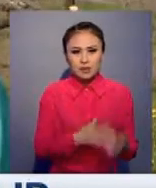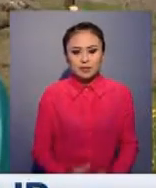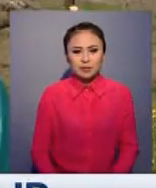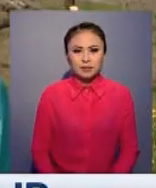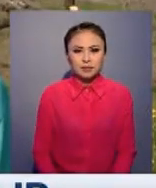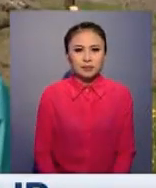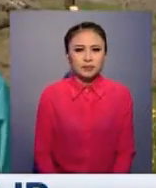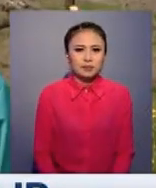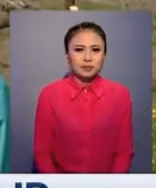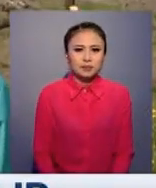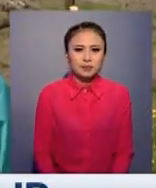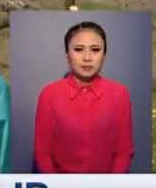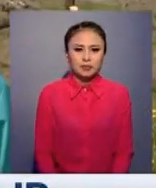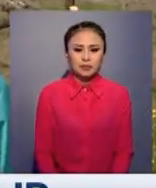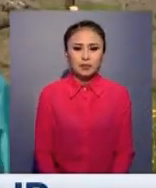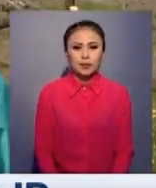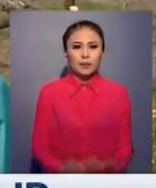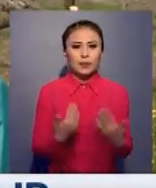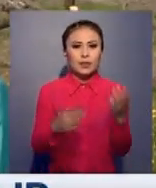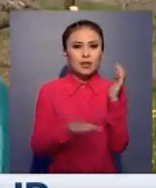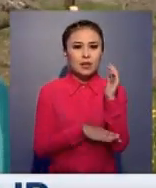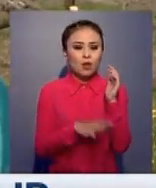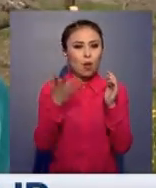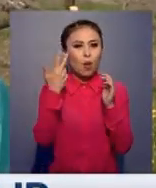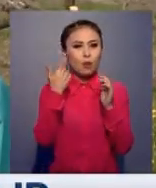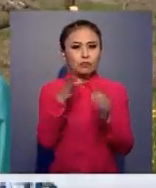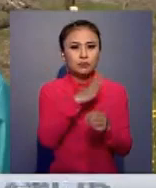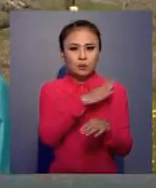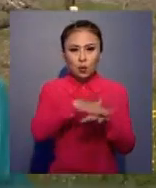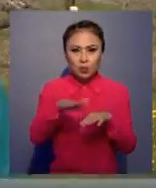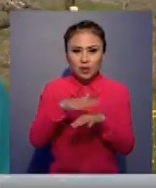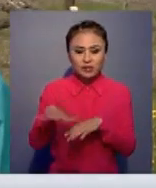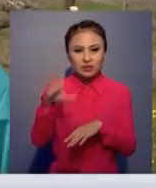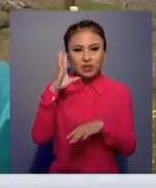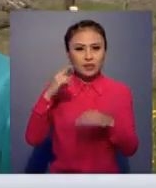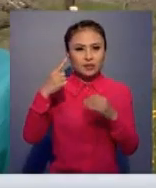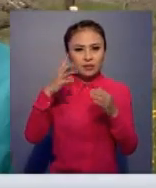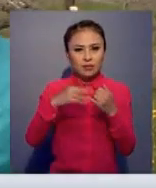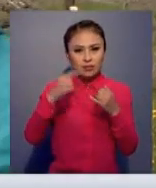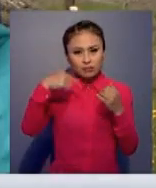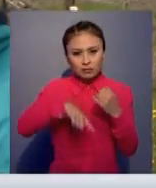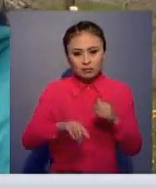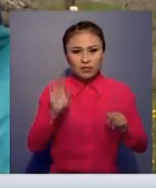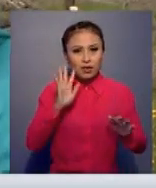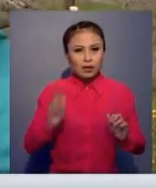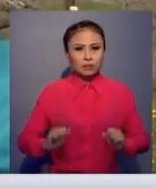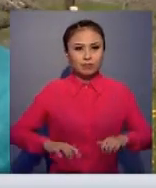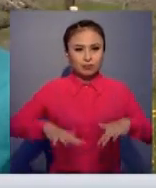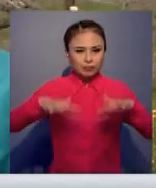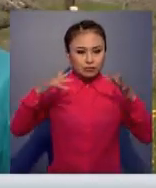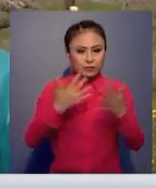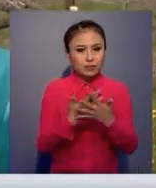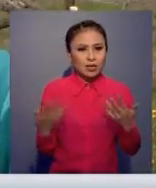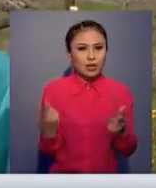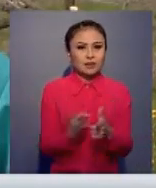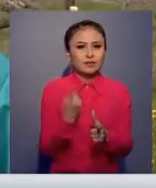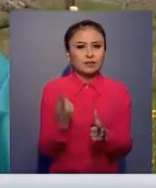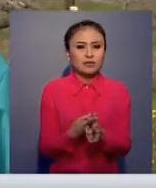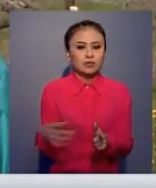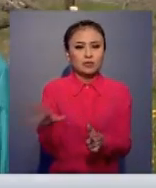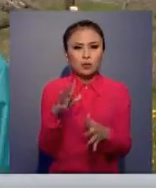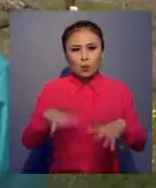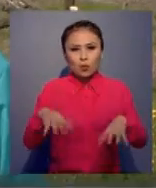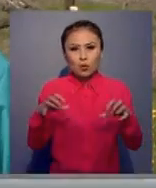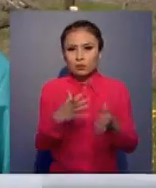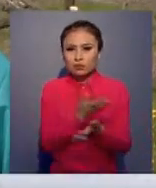Эта система была сбалансирована. Ағаштар оталғандықтан жер асты сулары көтеріліп кетті. Өсімдіктер табиғи сүзгі немесе